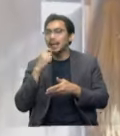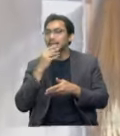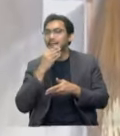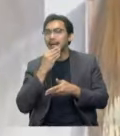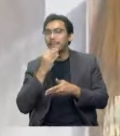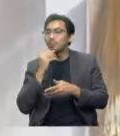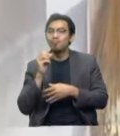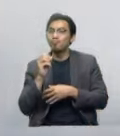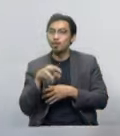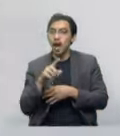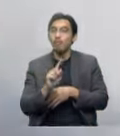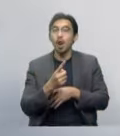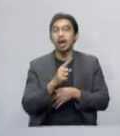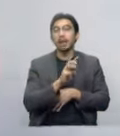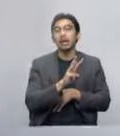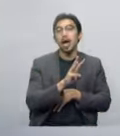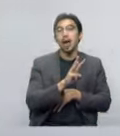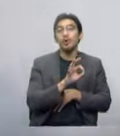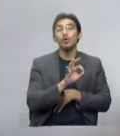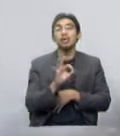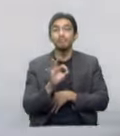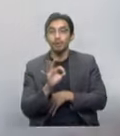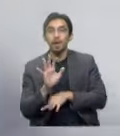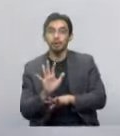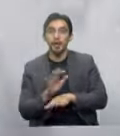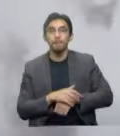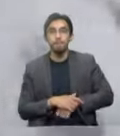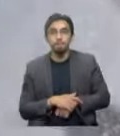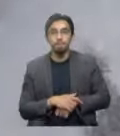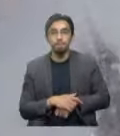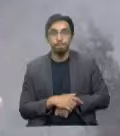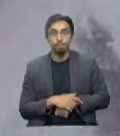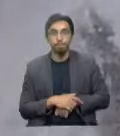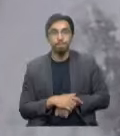terjangkau mulai dari Rp30.000.